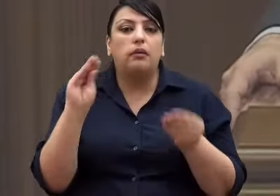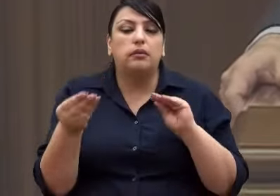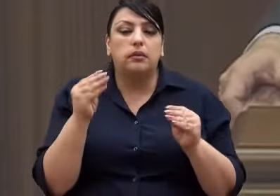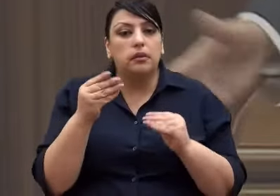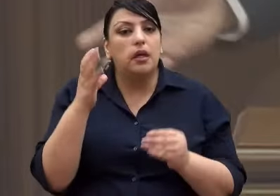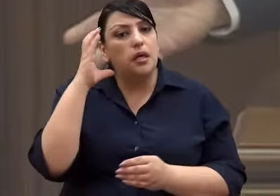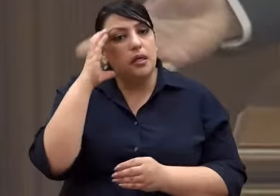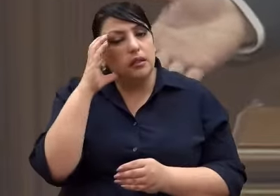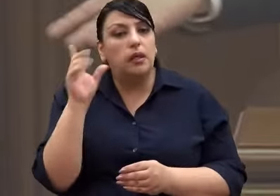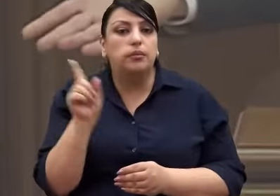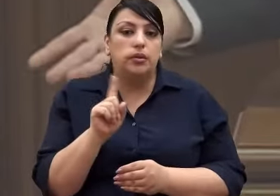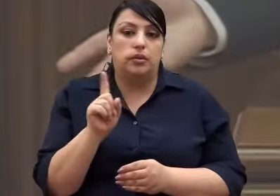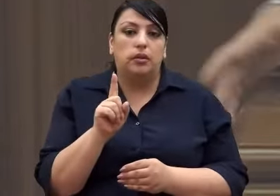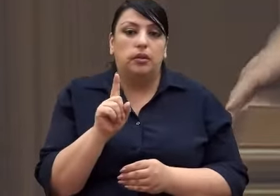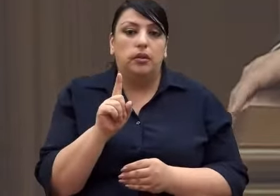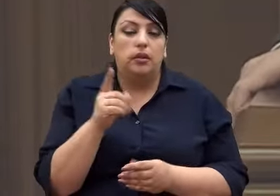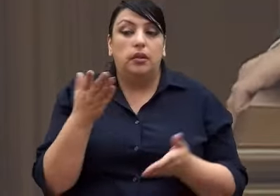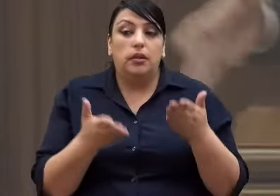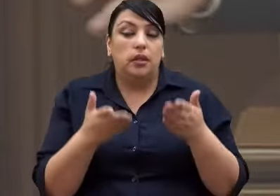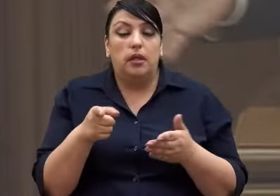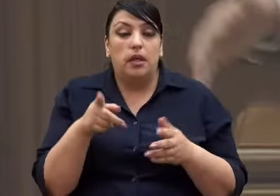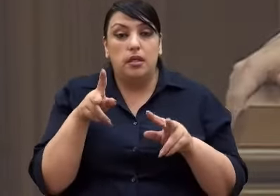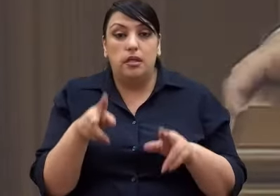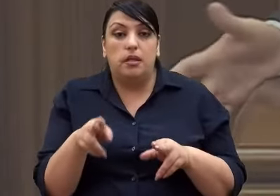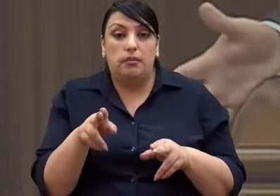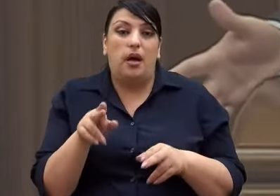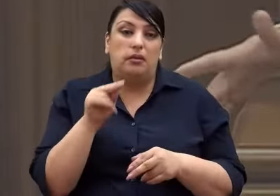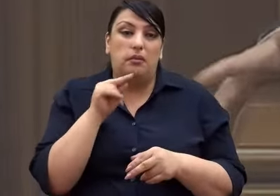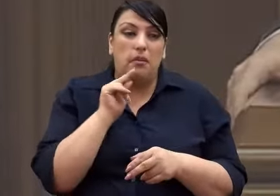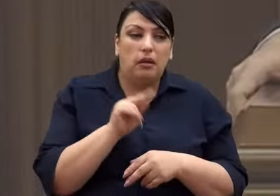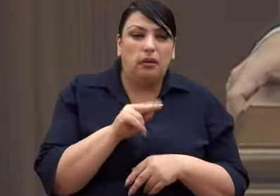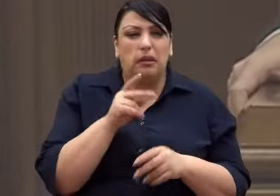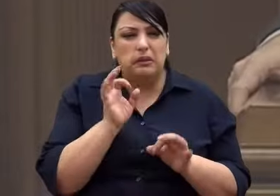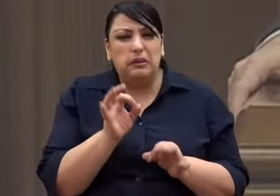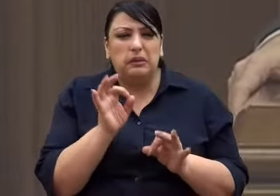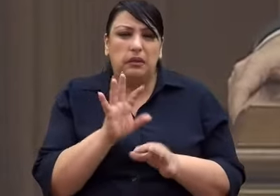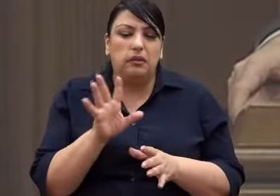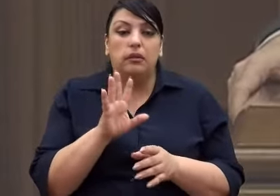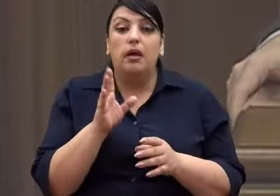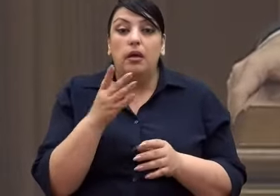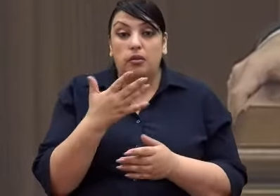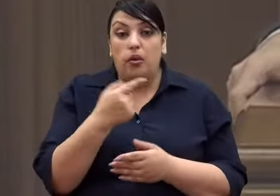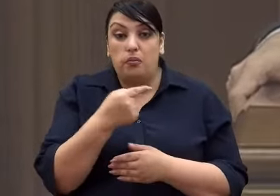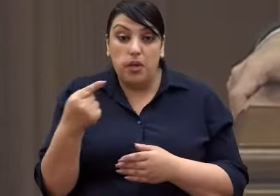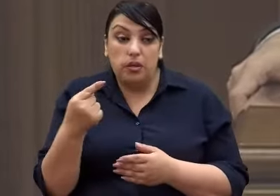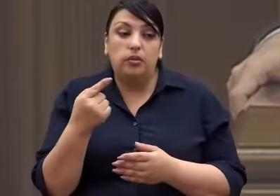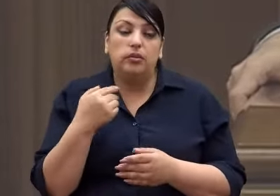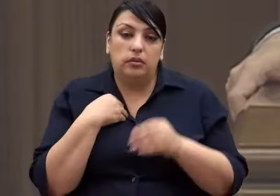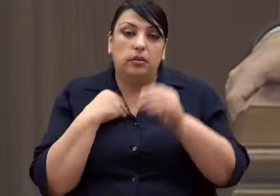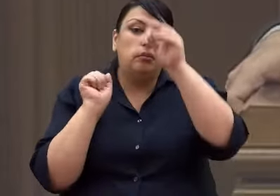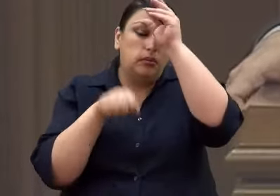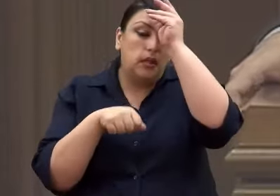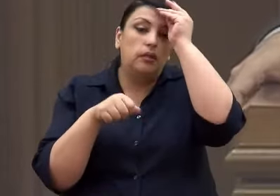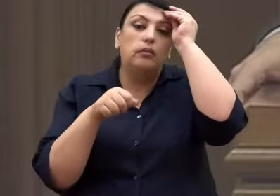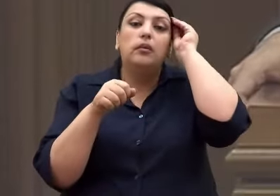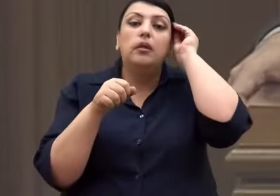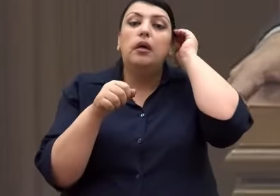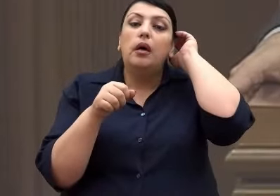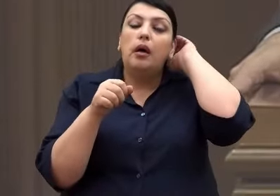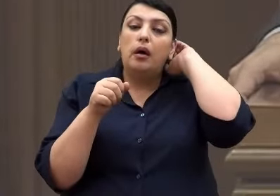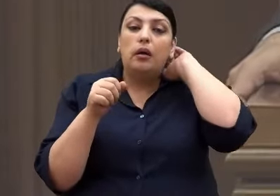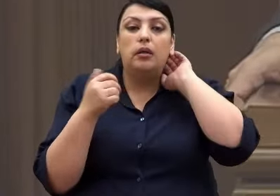լինեին, նման լսումները ընդհանրապես չեն լինել, էլի կարող են լինել, ամեն ամիս կարող ենք անել, ավելի լայն քննարկումներ կարող ենք անել,